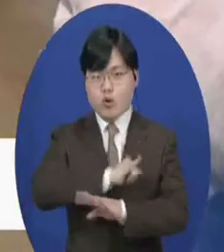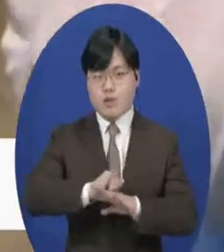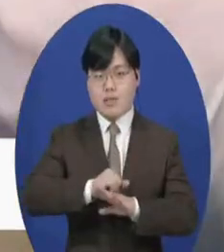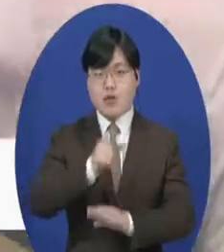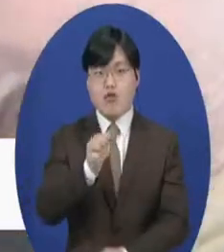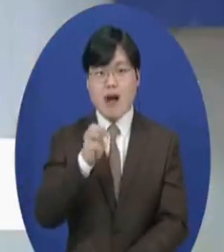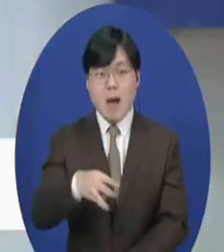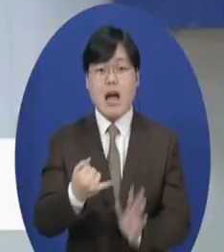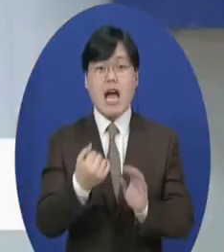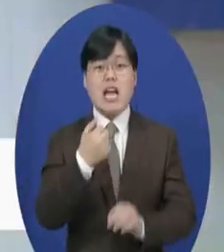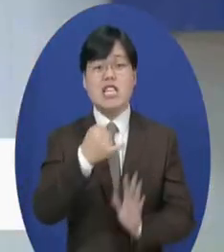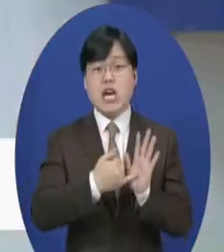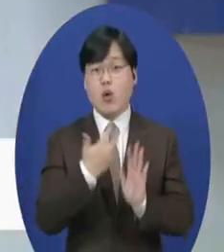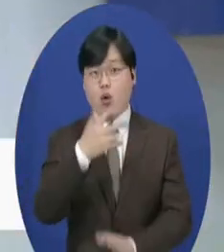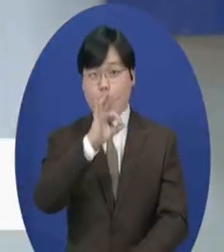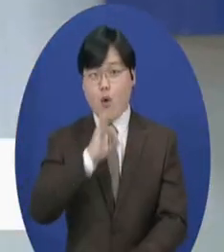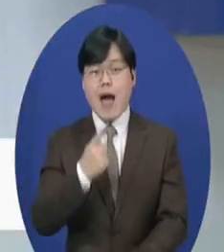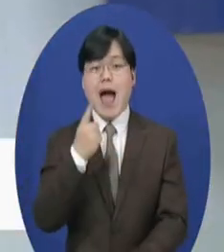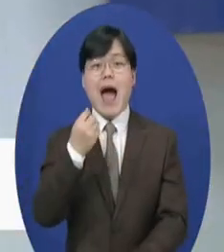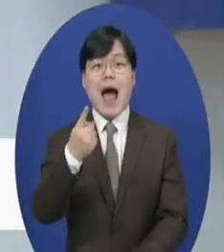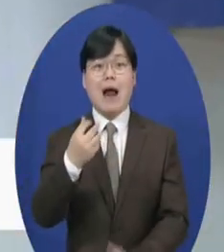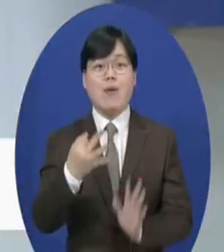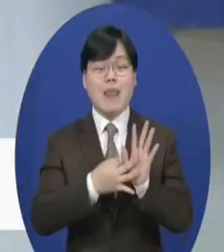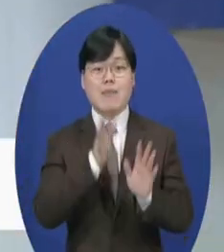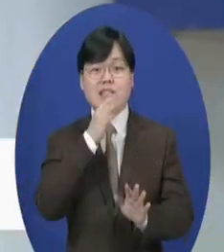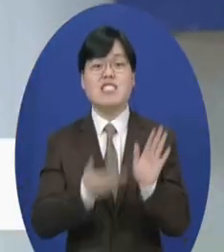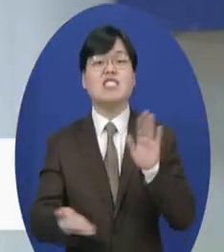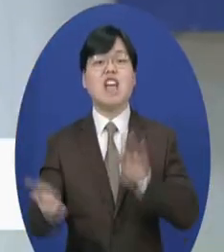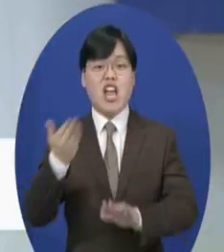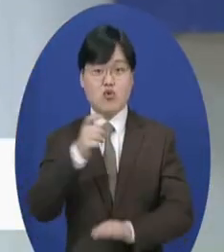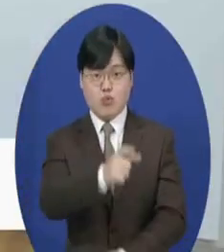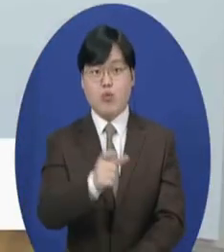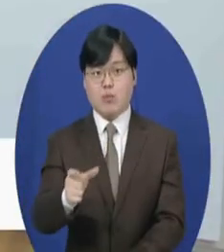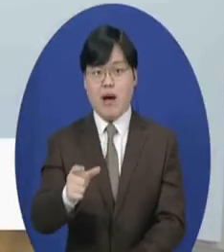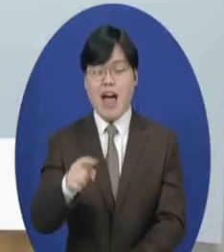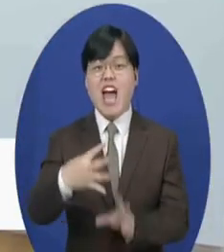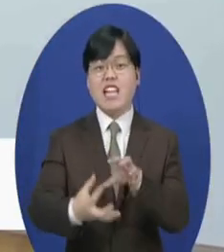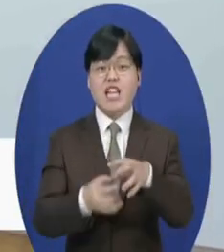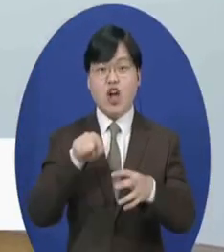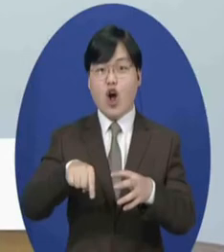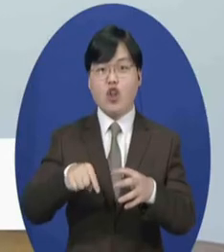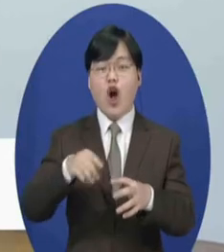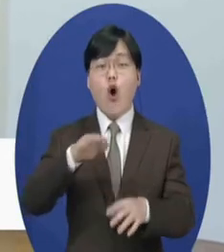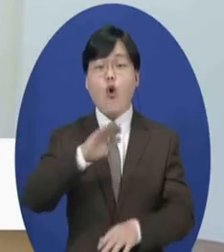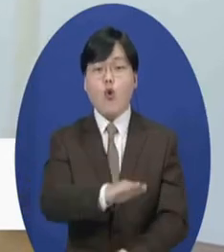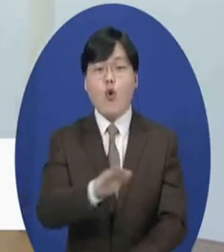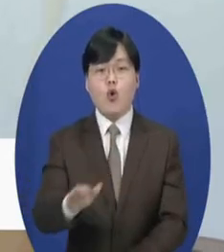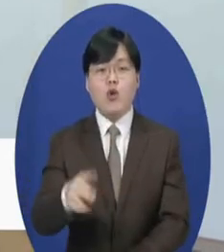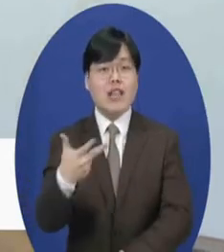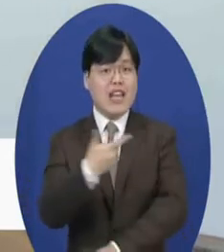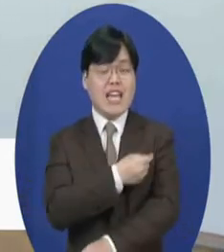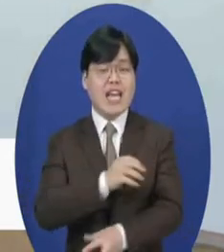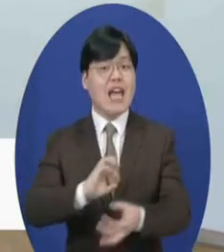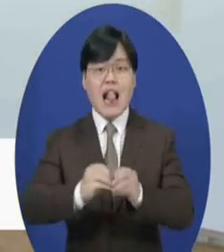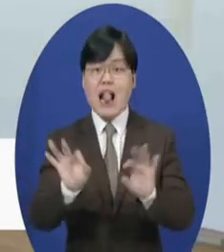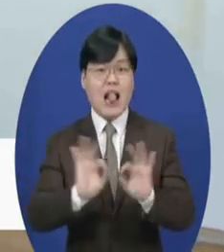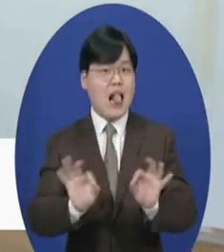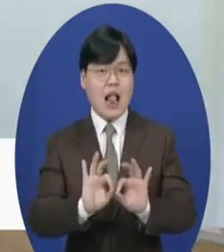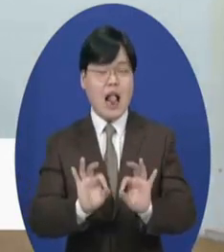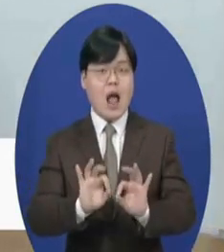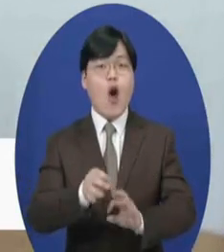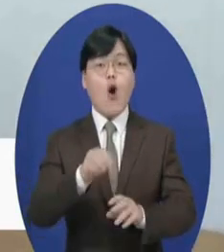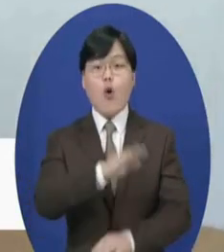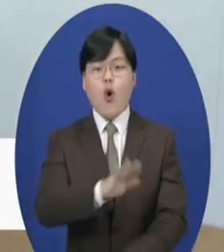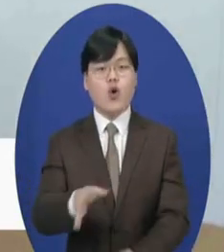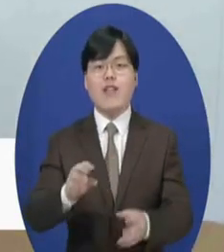хүн амын 63%-ийг 18-аас дээш насныхаа эзэлж байгаа юм аа. Дэлхийд одоохондоо хүүхдэд хийх вакцин эмнэлзүйн шатанд орж ирээгүй байгаа тул